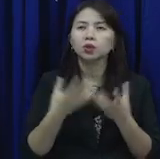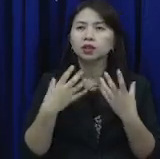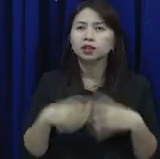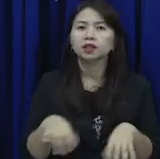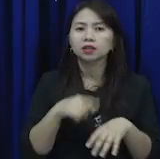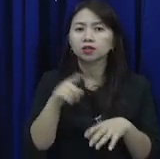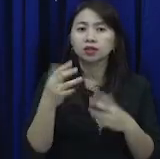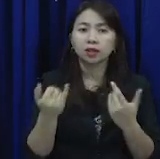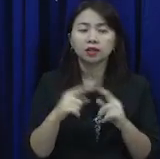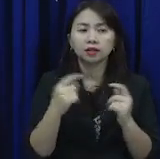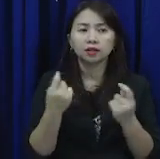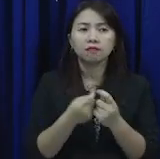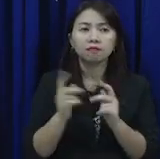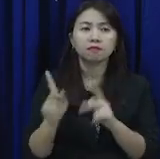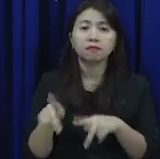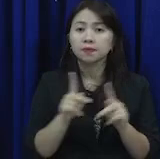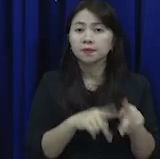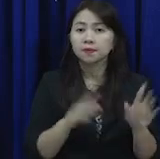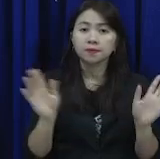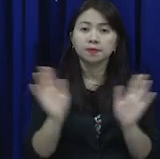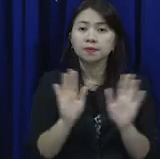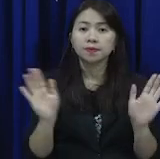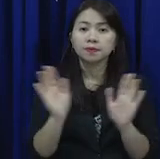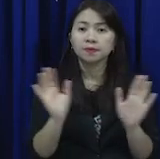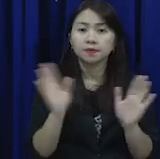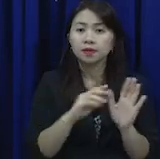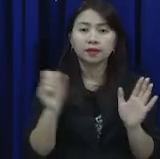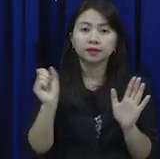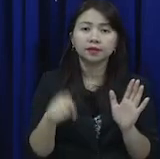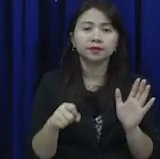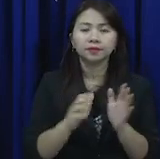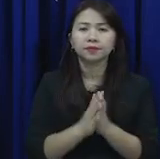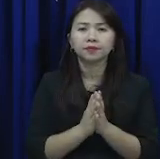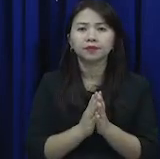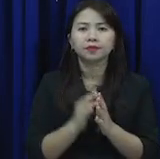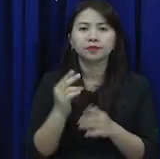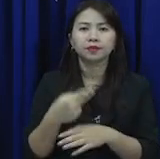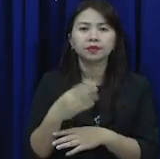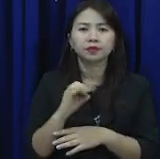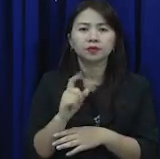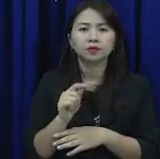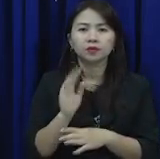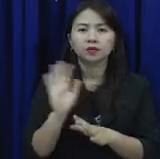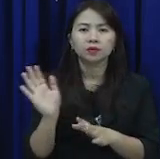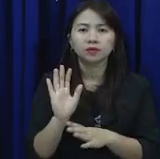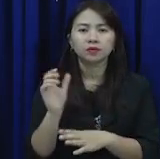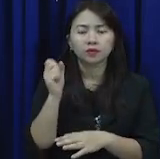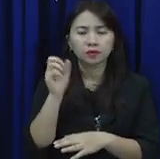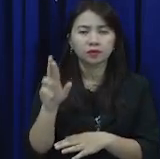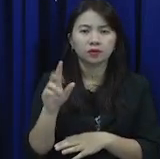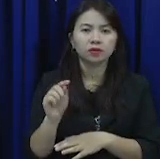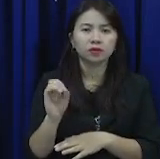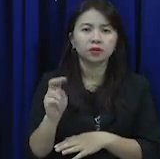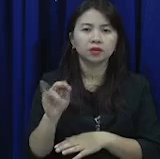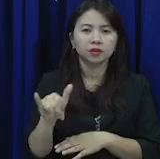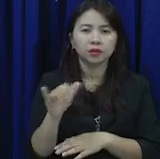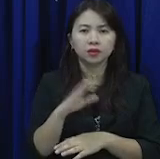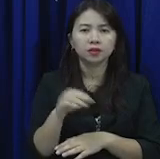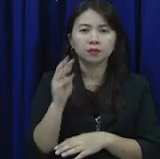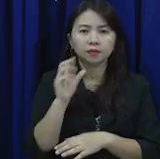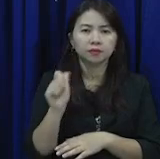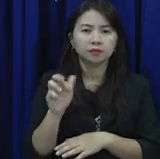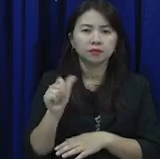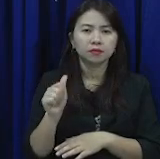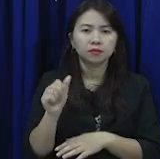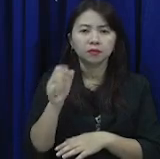leaders ng team preparation shoutout na rin sa mga nasa sa host ng team preparation sir Antonio and of course kila